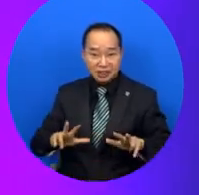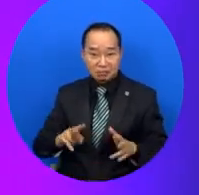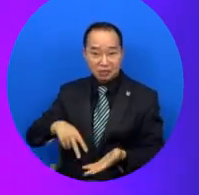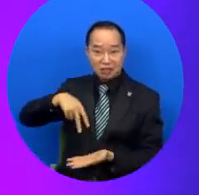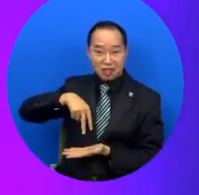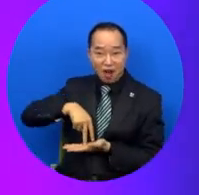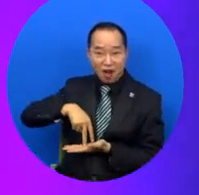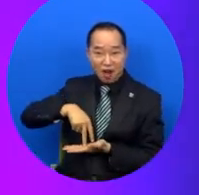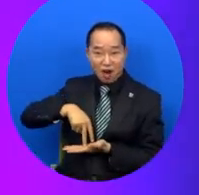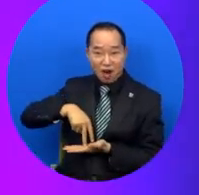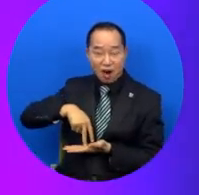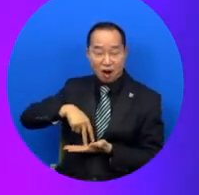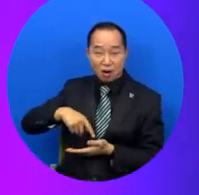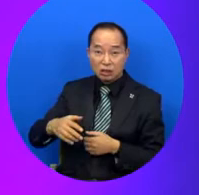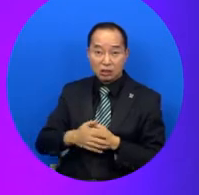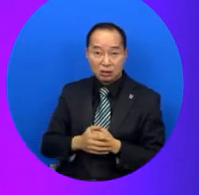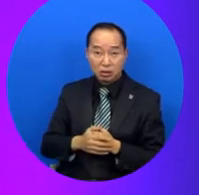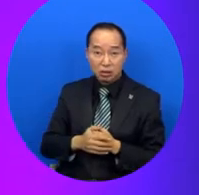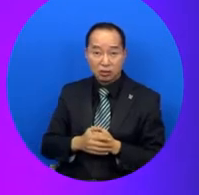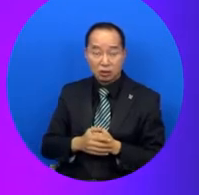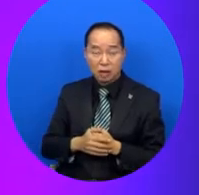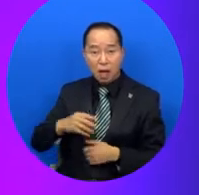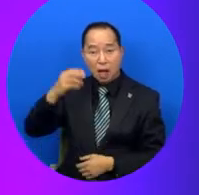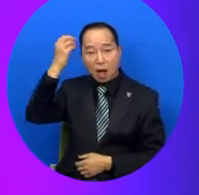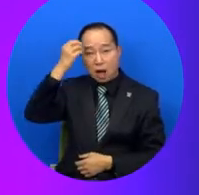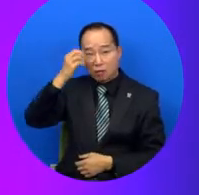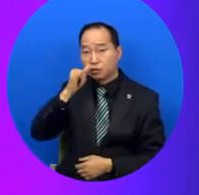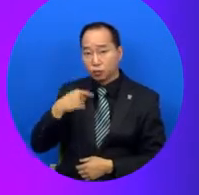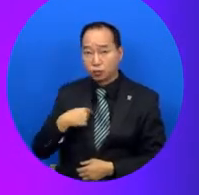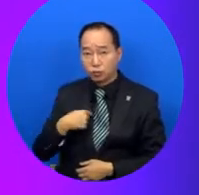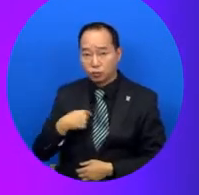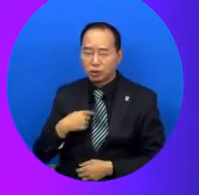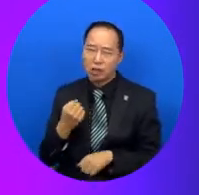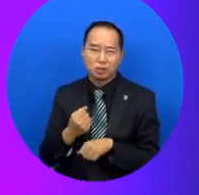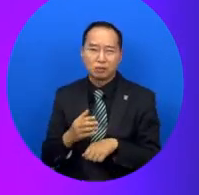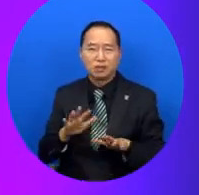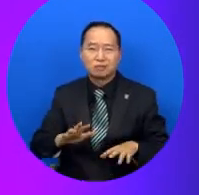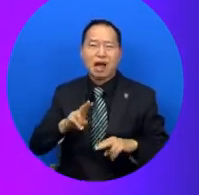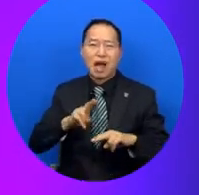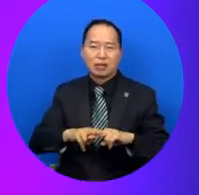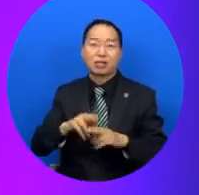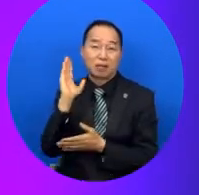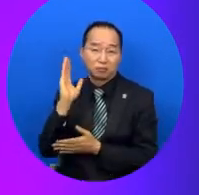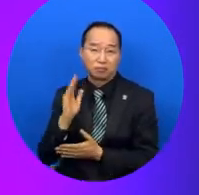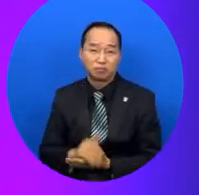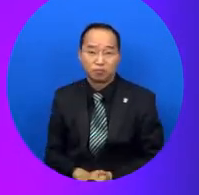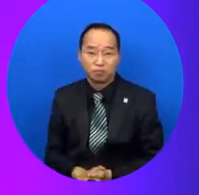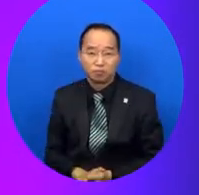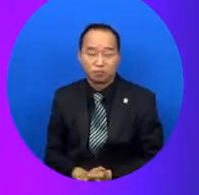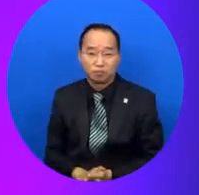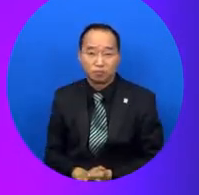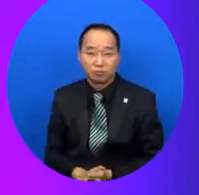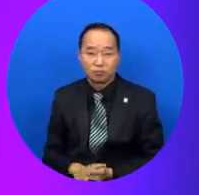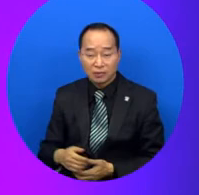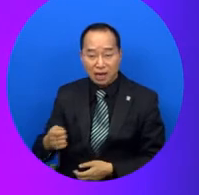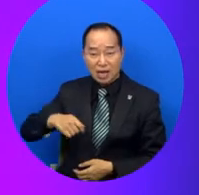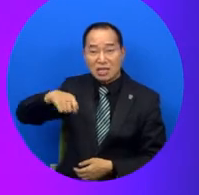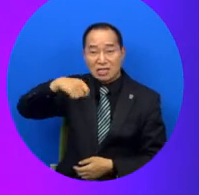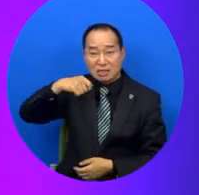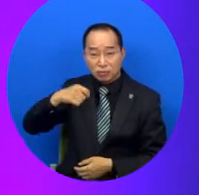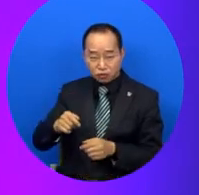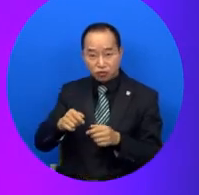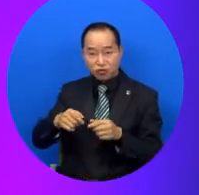시간이 많았어요. 지금도 제가 서 있으면 똑같아요. 너무 이게 올라가서 어지럽게 됩니다. 그래서 좀 앉아 있는 거고 그래서